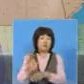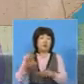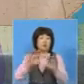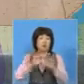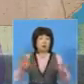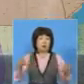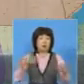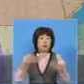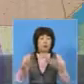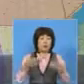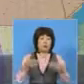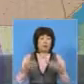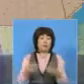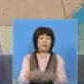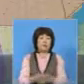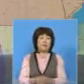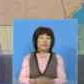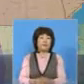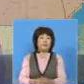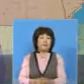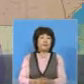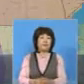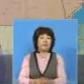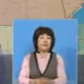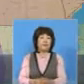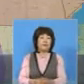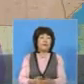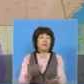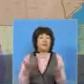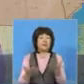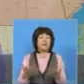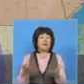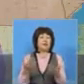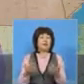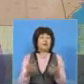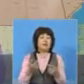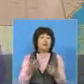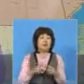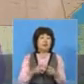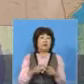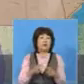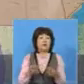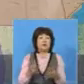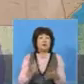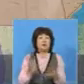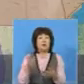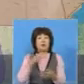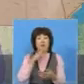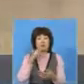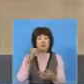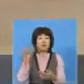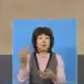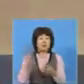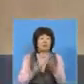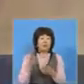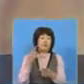многих других там, товаров из пластика. Но если брать в рынке Евразеса, мы не конкурентоспособны с российскими заводами. Почему? Потому что у нас